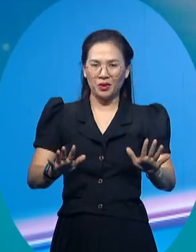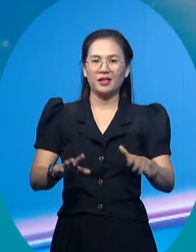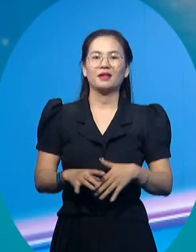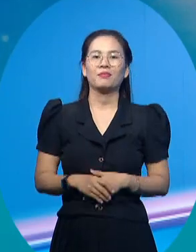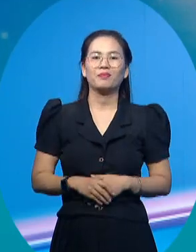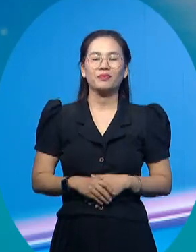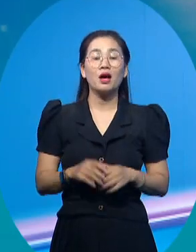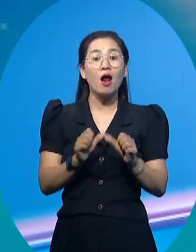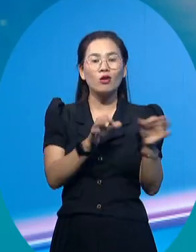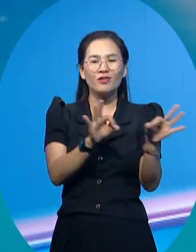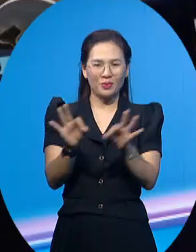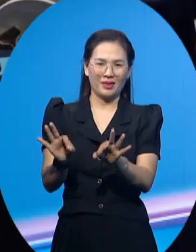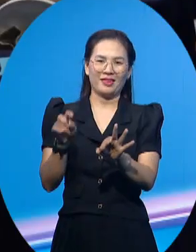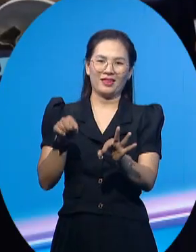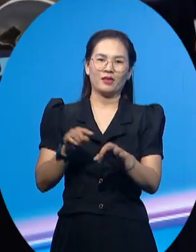Minh.